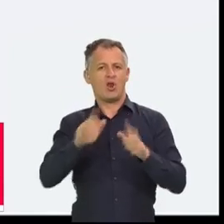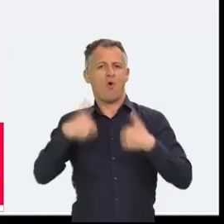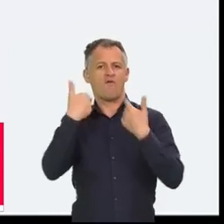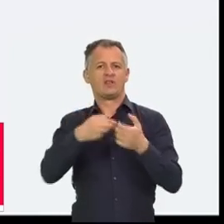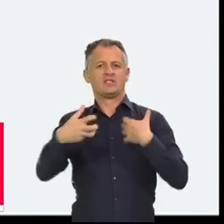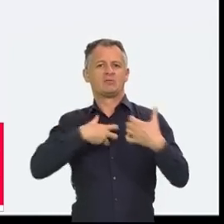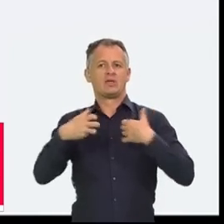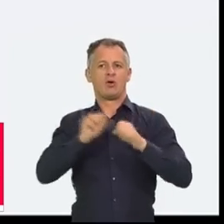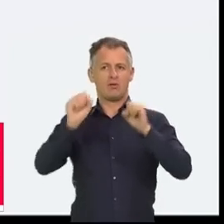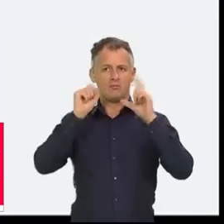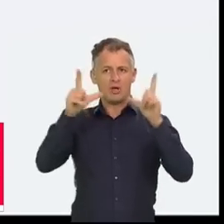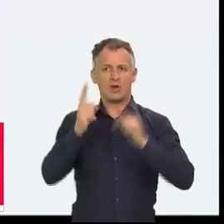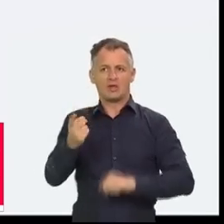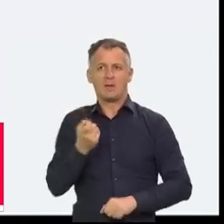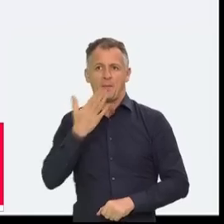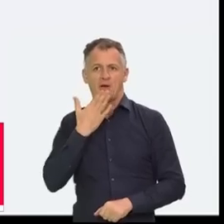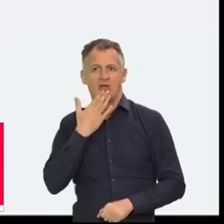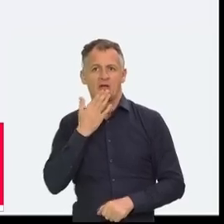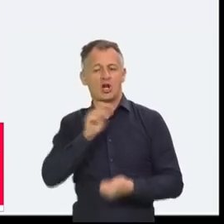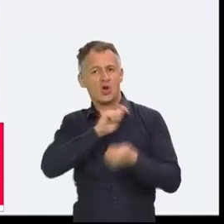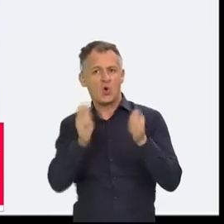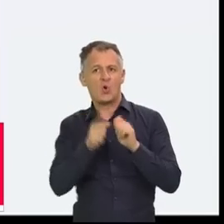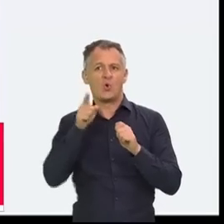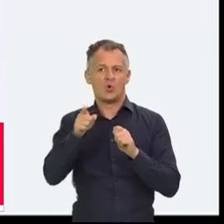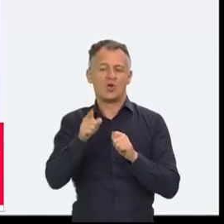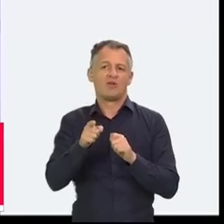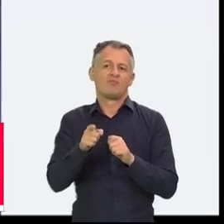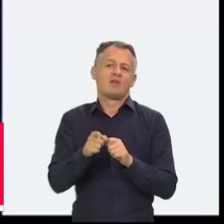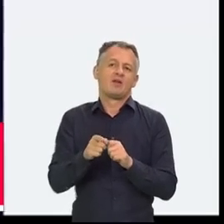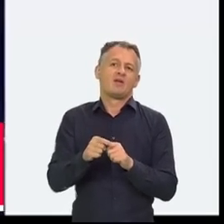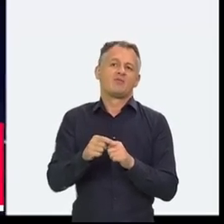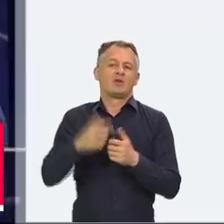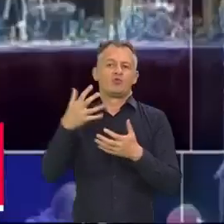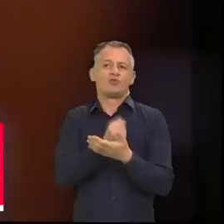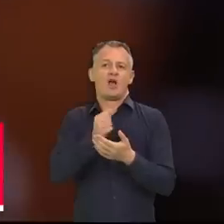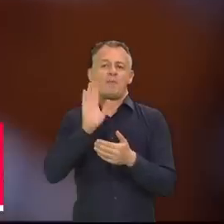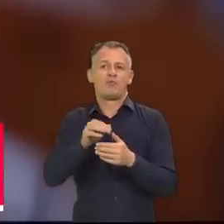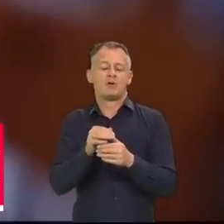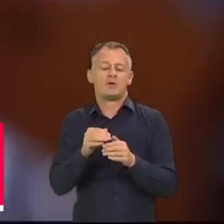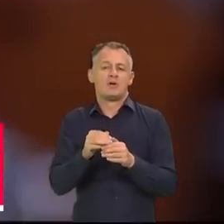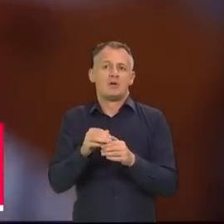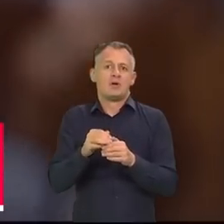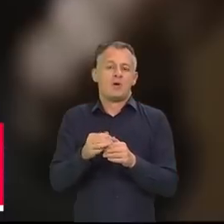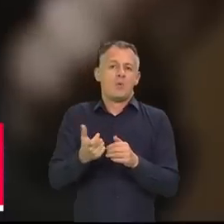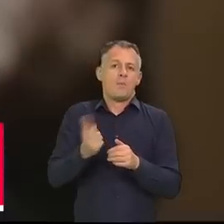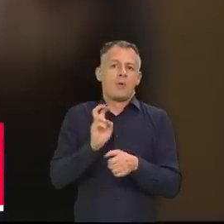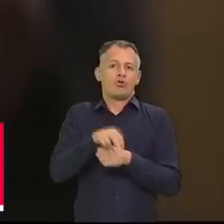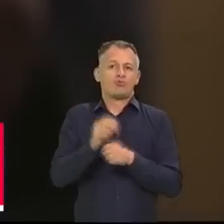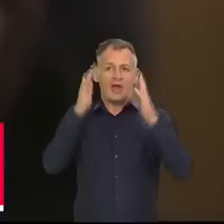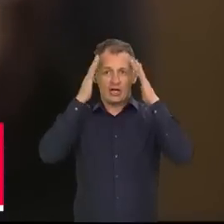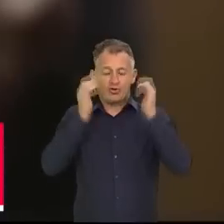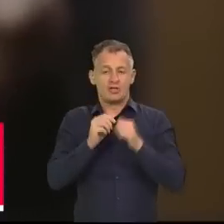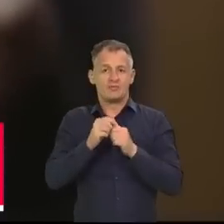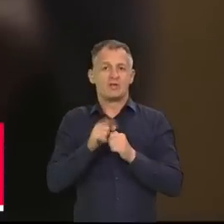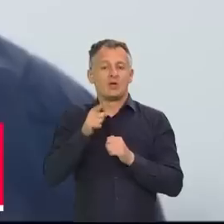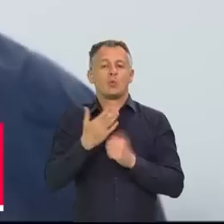spectacol minunat. Din păcate, în locul unui final triumfal, am avut parte de un final îngrijorător. Să ne gândim cu recunoștință la muzica lui și să-i